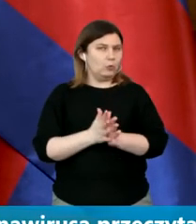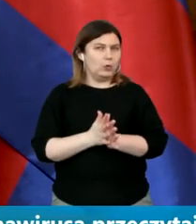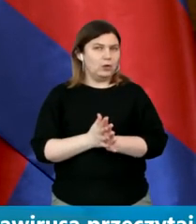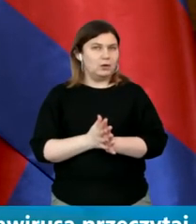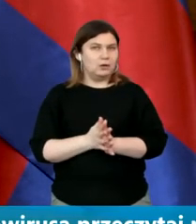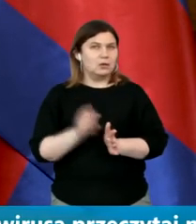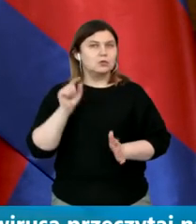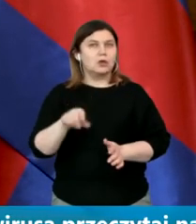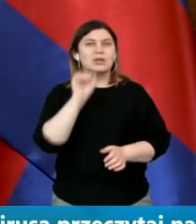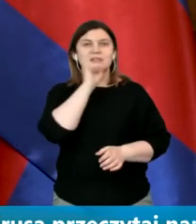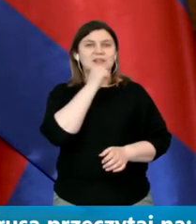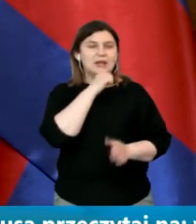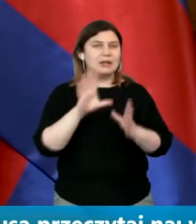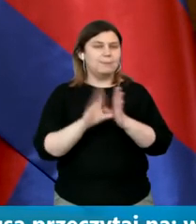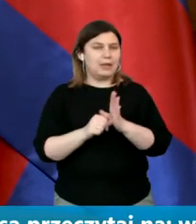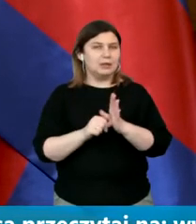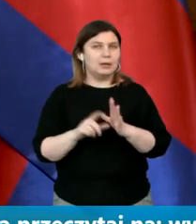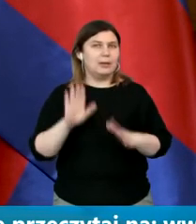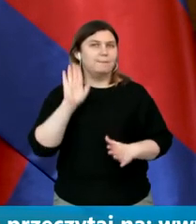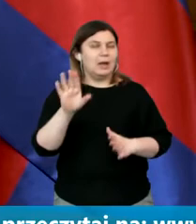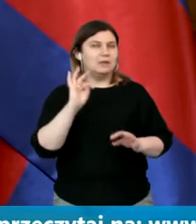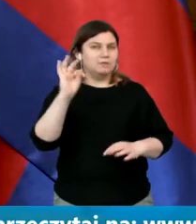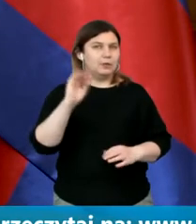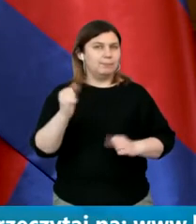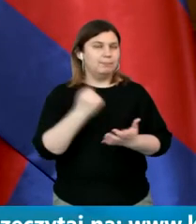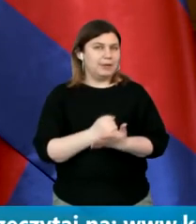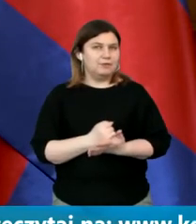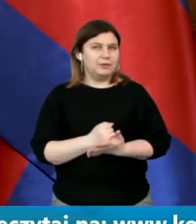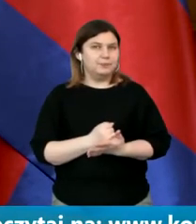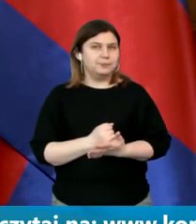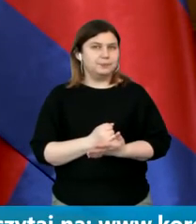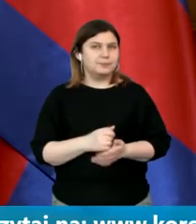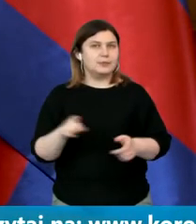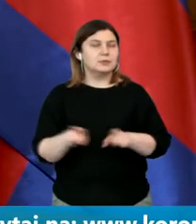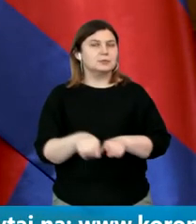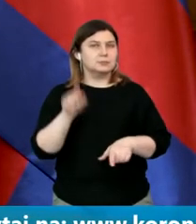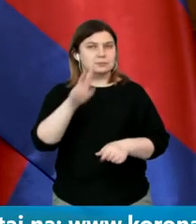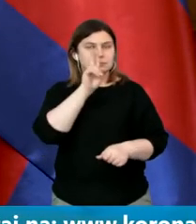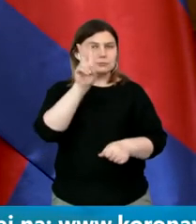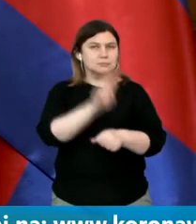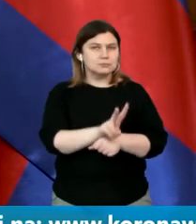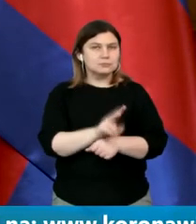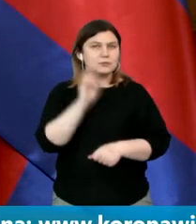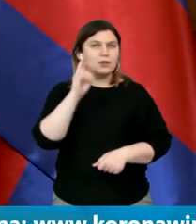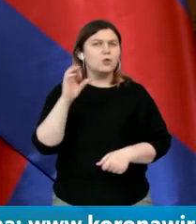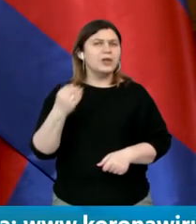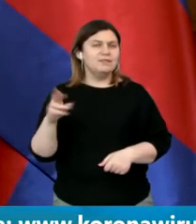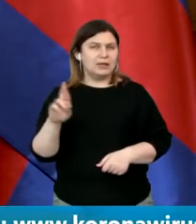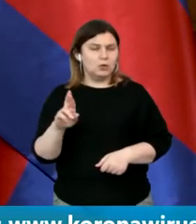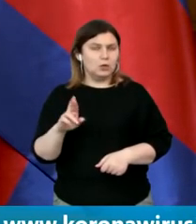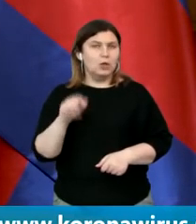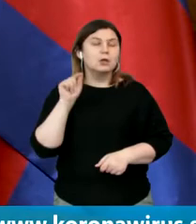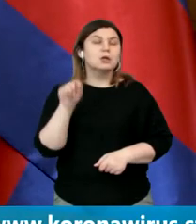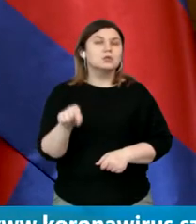jest stare miasto, ono rządzi się swoimi prawami i tutaj też jest nadzór konserwatorski w tej materii i